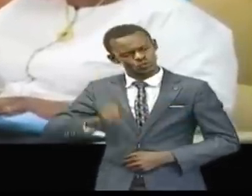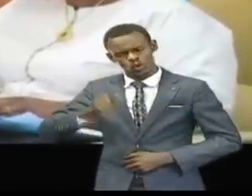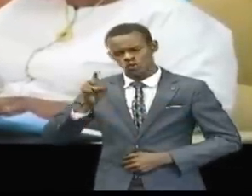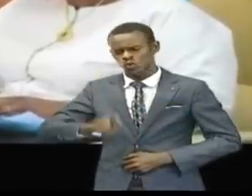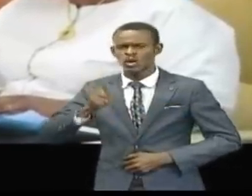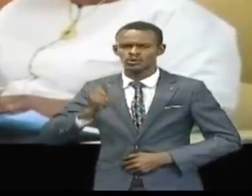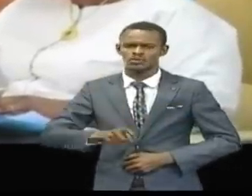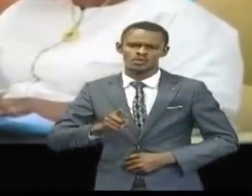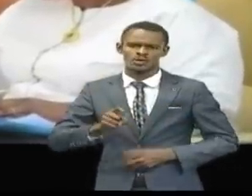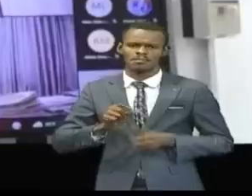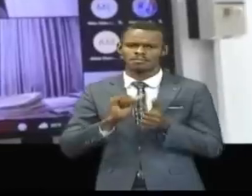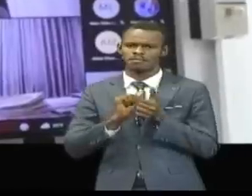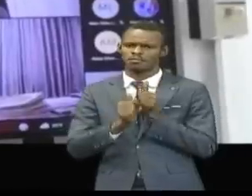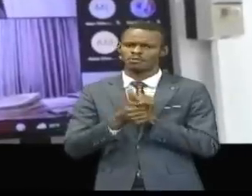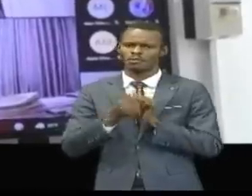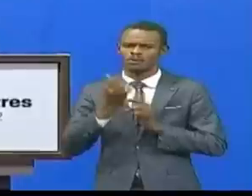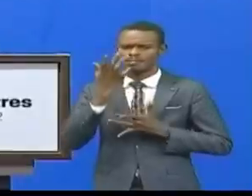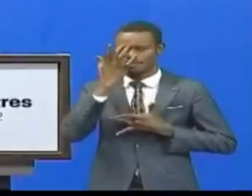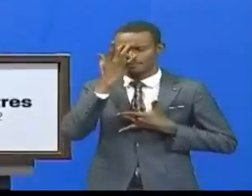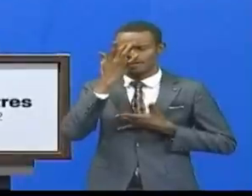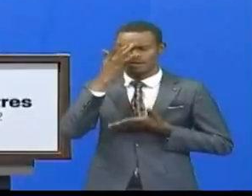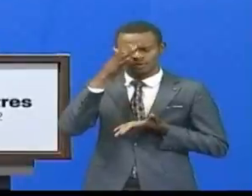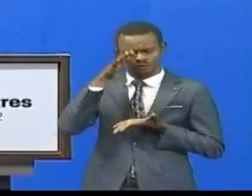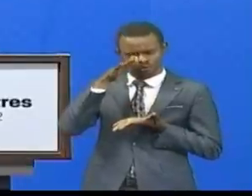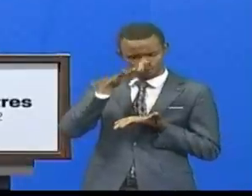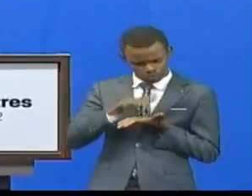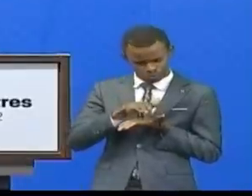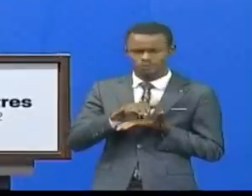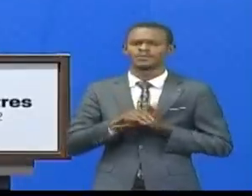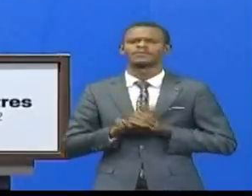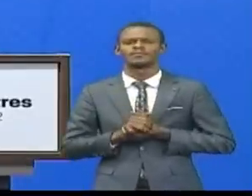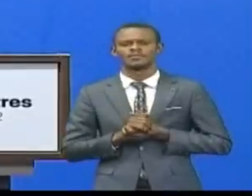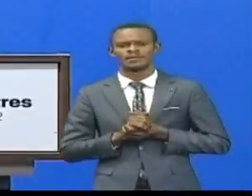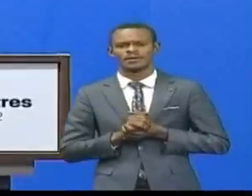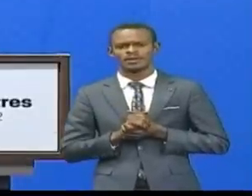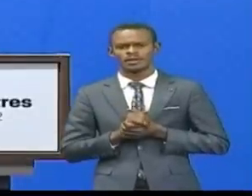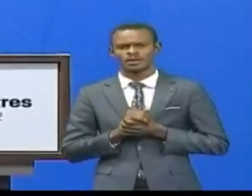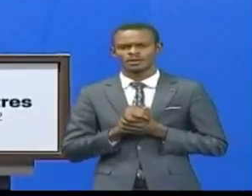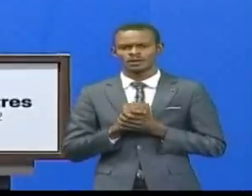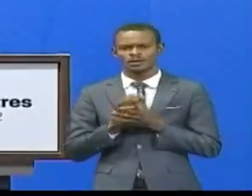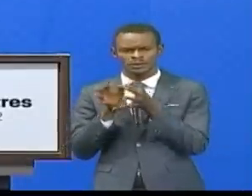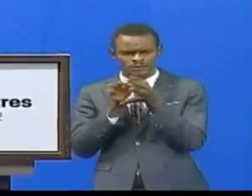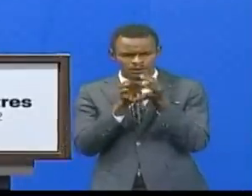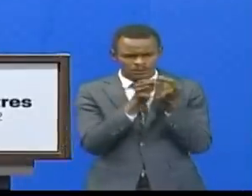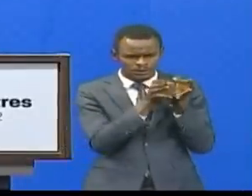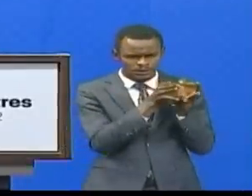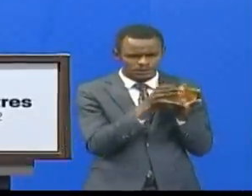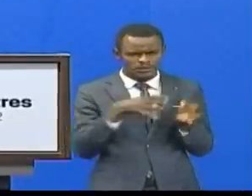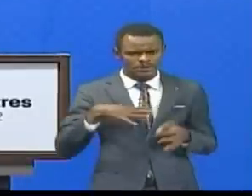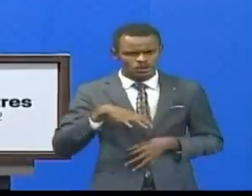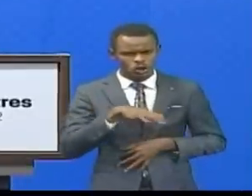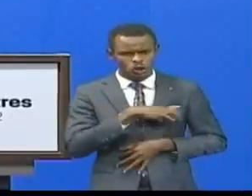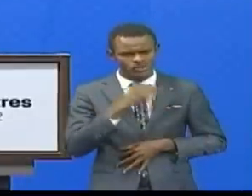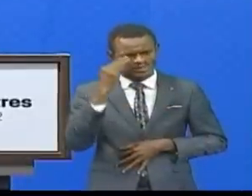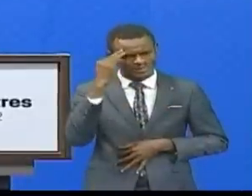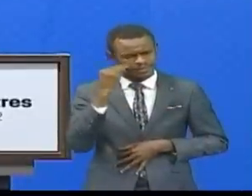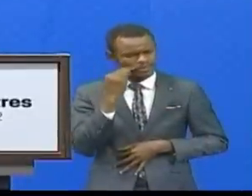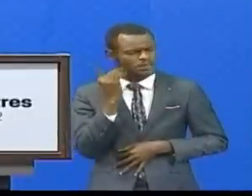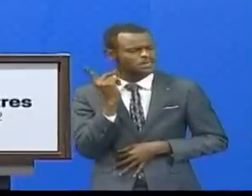nouveaux cas de contamination. Le Conseil a pris acte de cette note